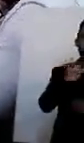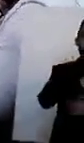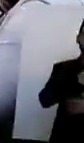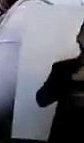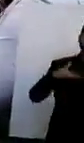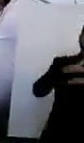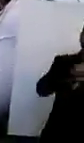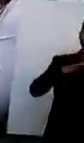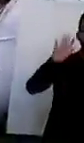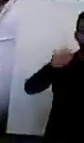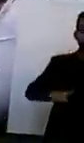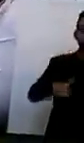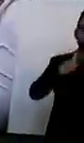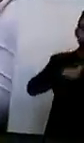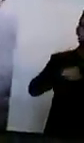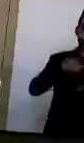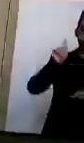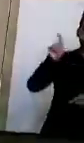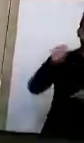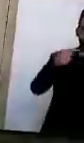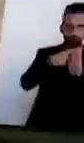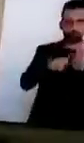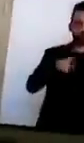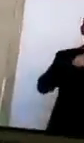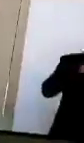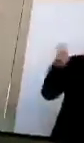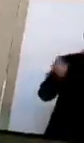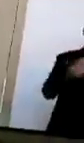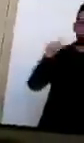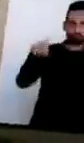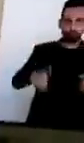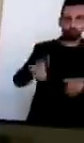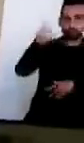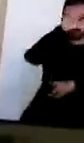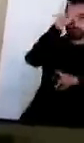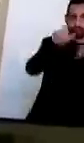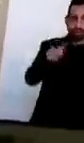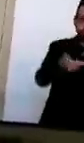Gefüge. Und das hat die Politik umzusetzen. Das ist der Wunsch der Menschen. Und